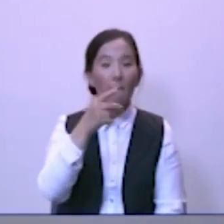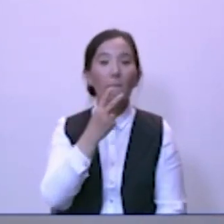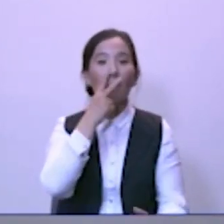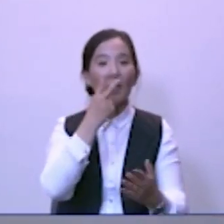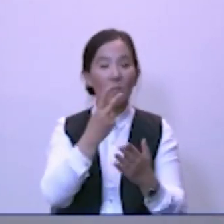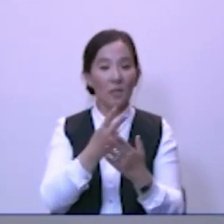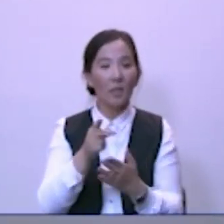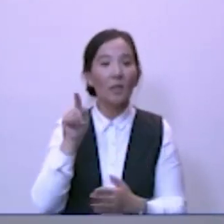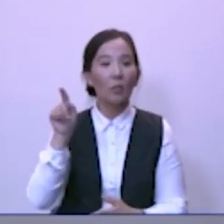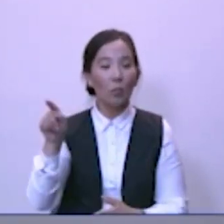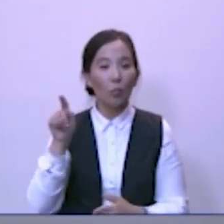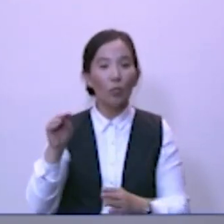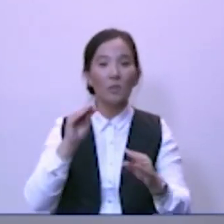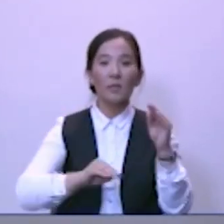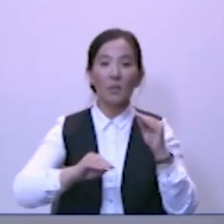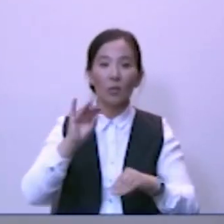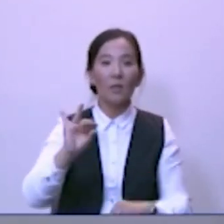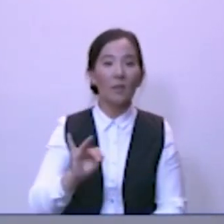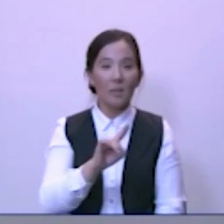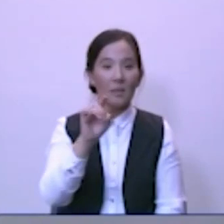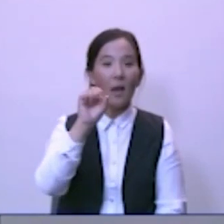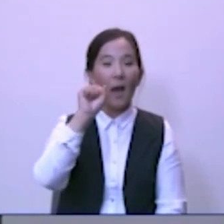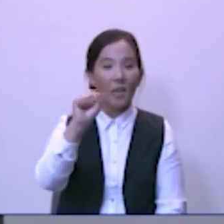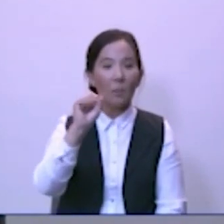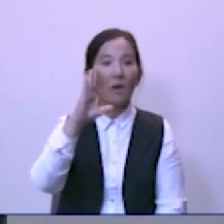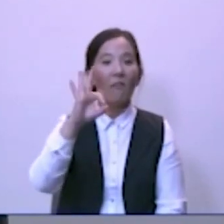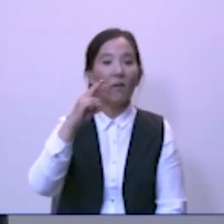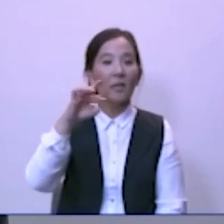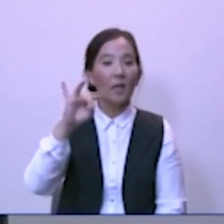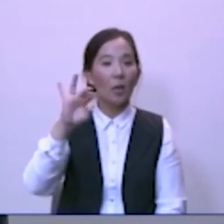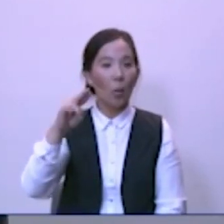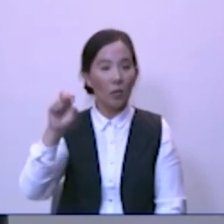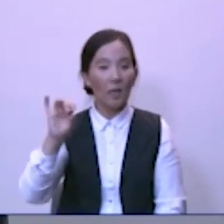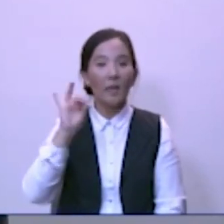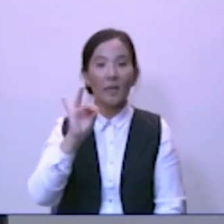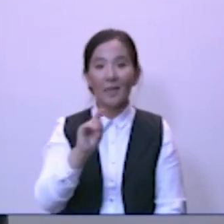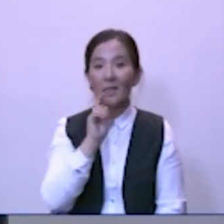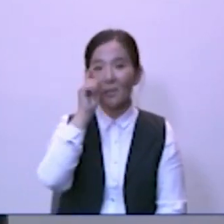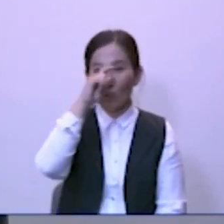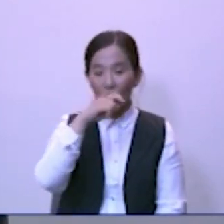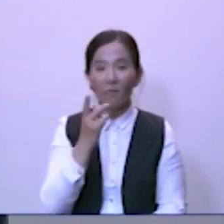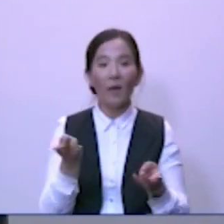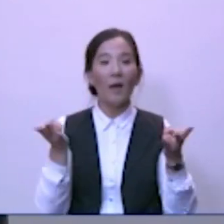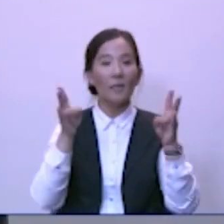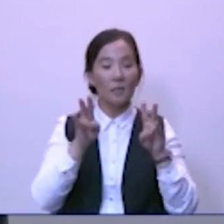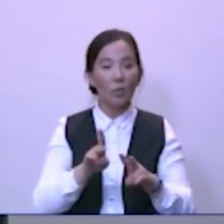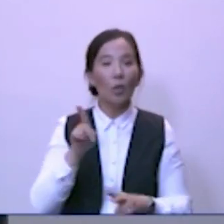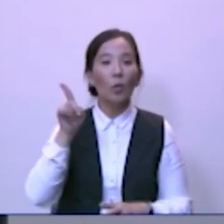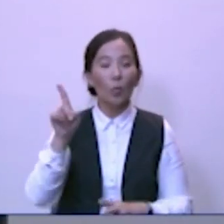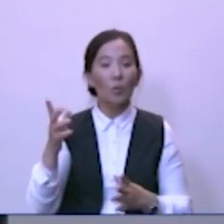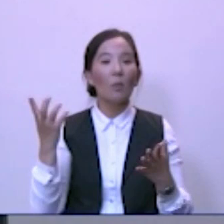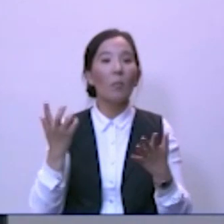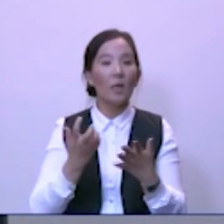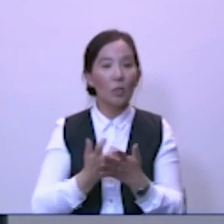формула состоит из атома водорода и кислотного остатка атом водорода способен в ходе